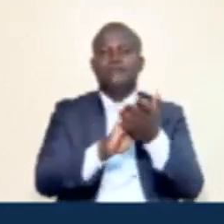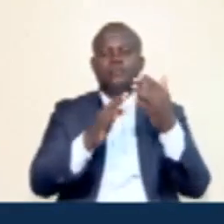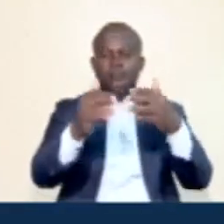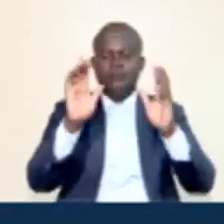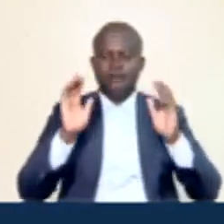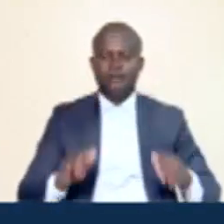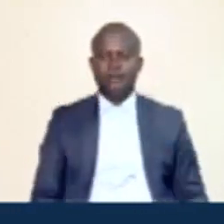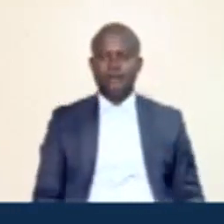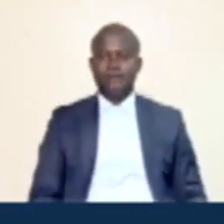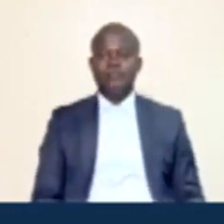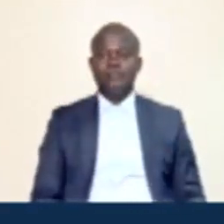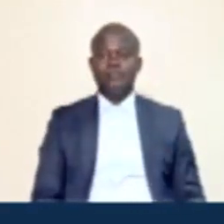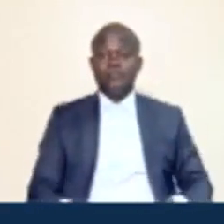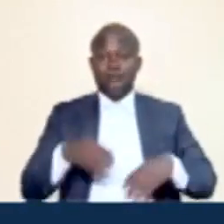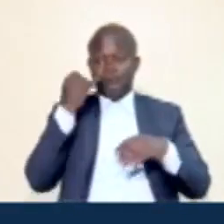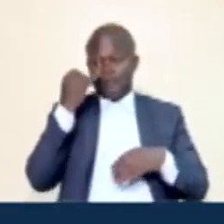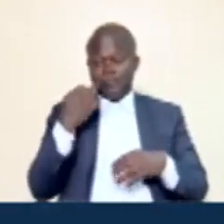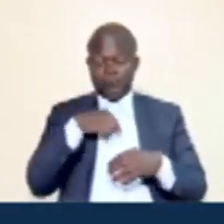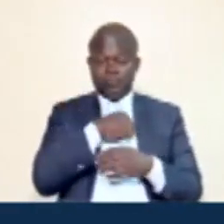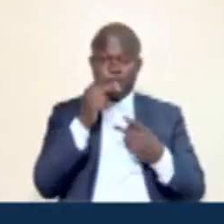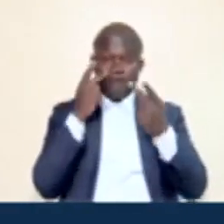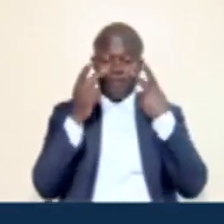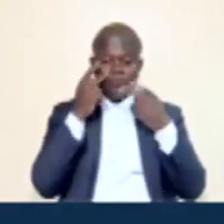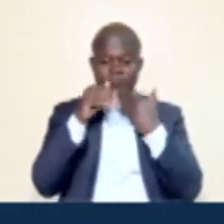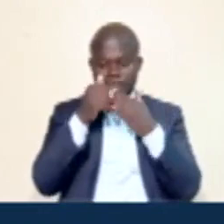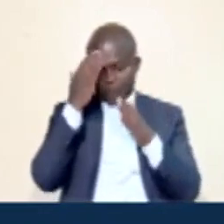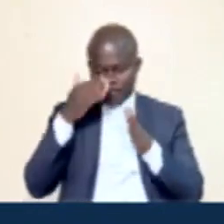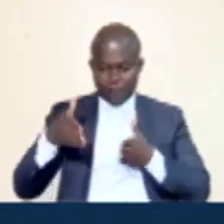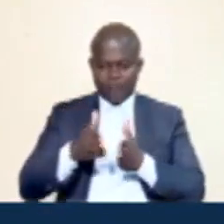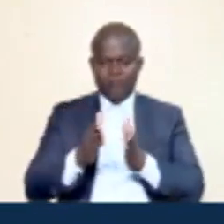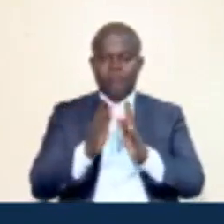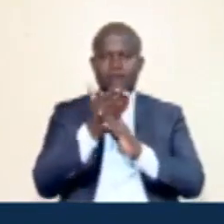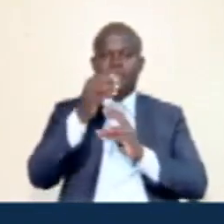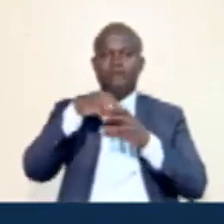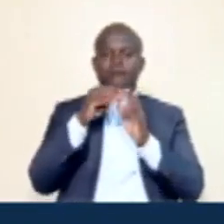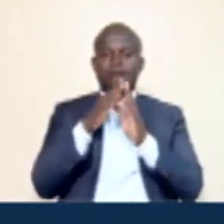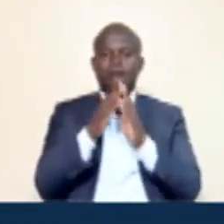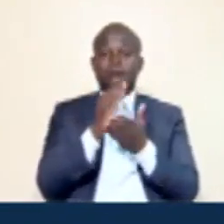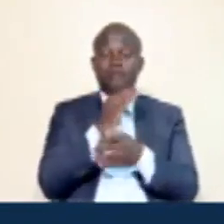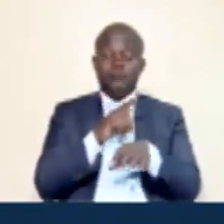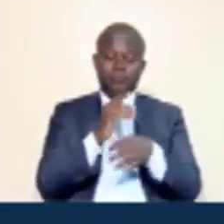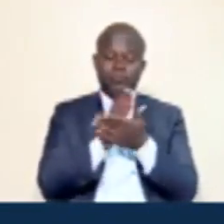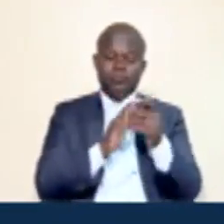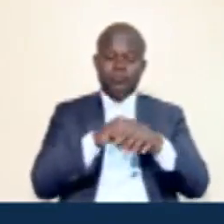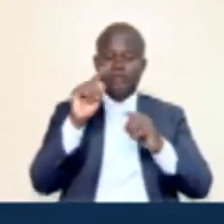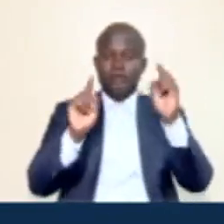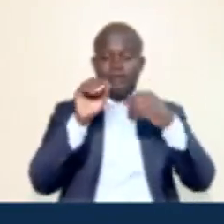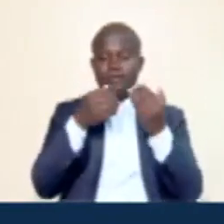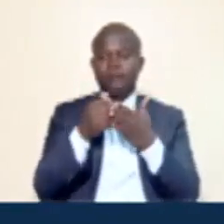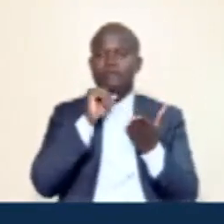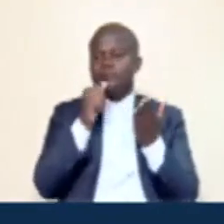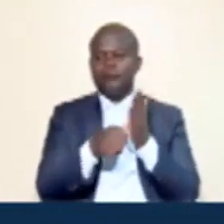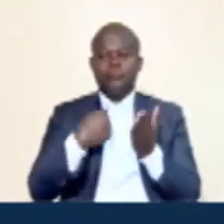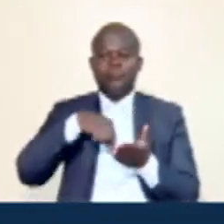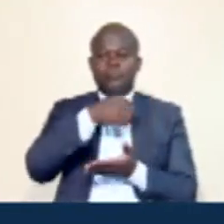amapoto aramutse abonetse kubera ko dufite inzira yo igenda ica mu midugudu imwe n'imwe aje nta kibazo